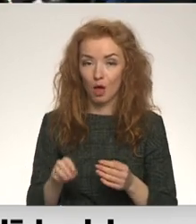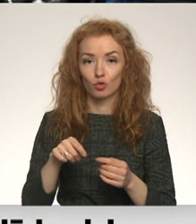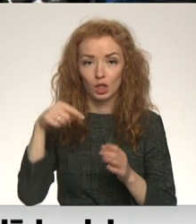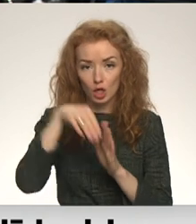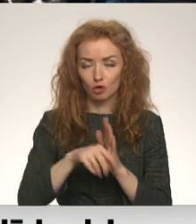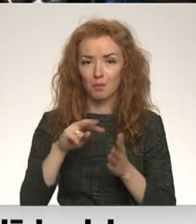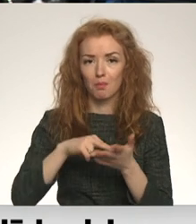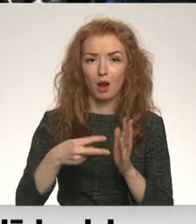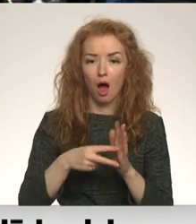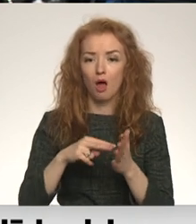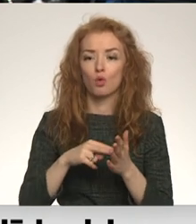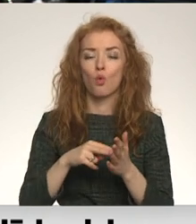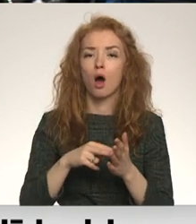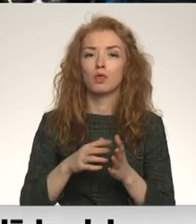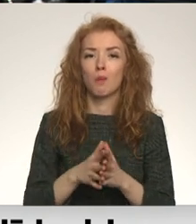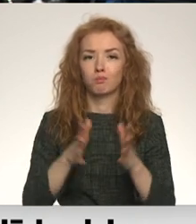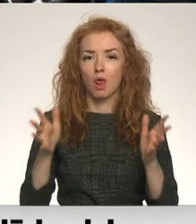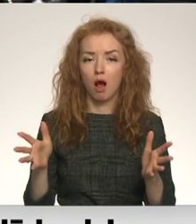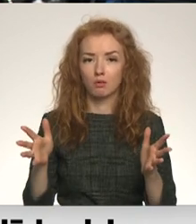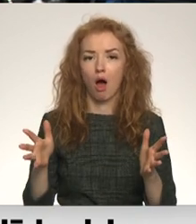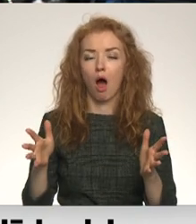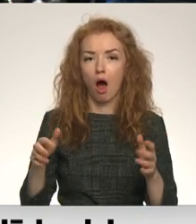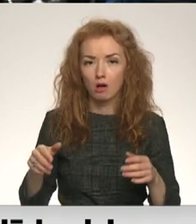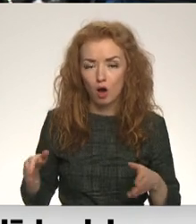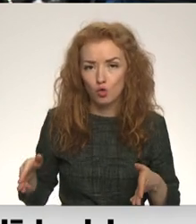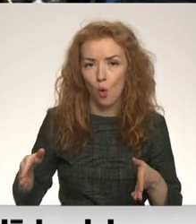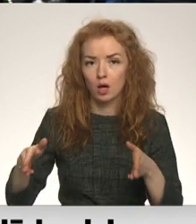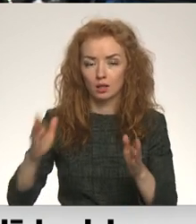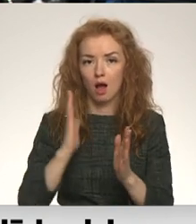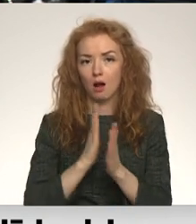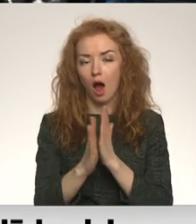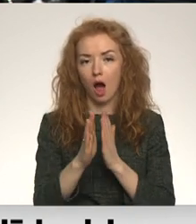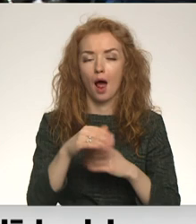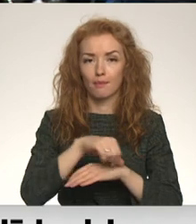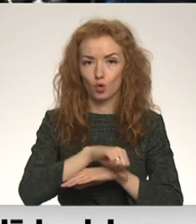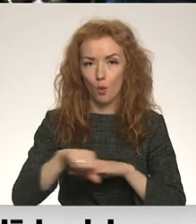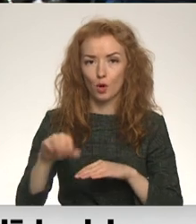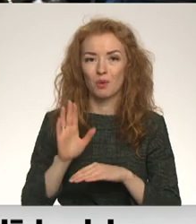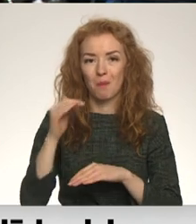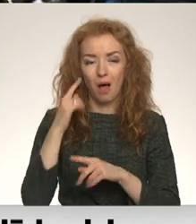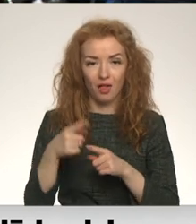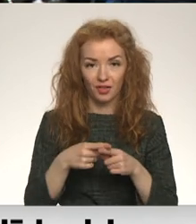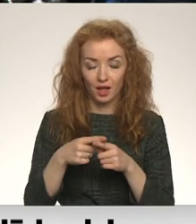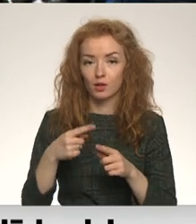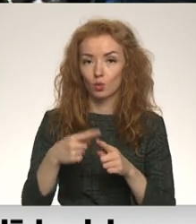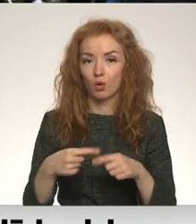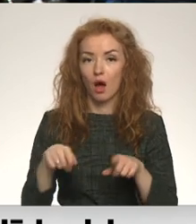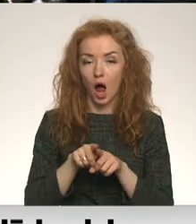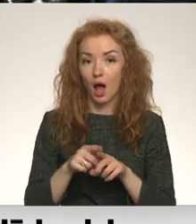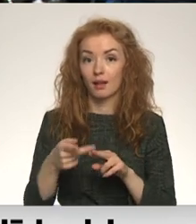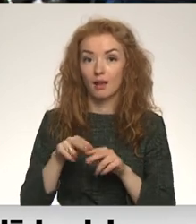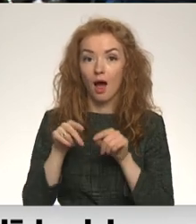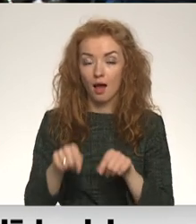daudz platāka mobilitātes josla gar visu valsts robežu pie Baltkrievijas robežas, kas nozīmē, ka arī ar